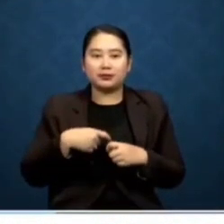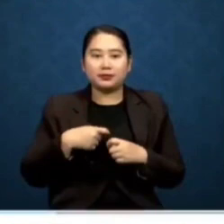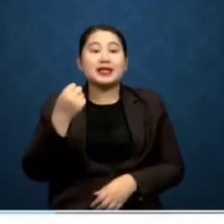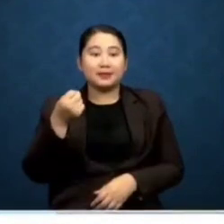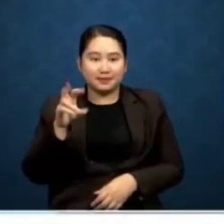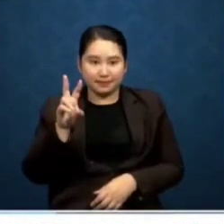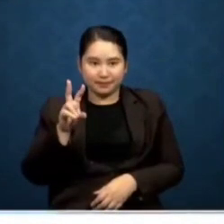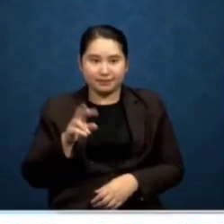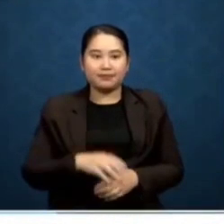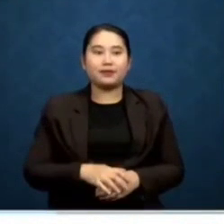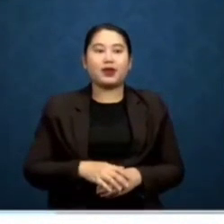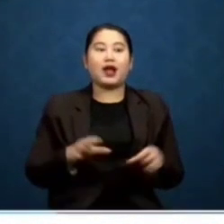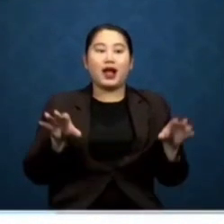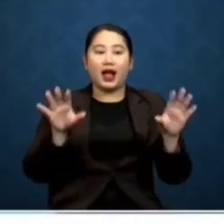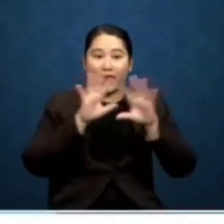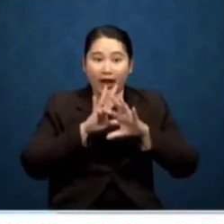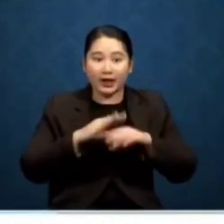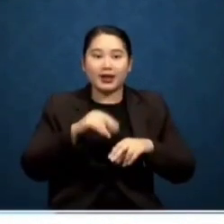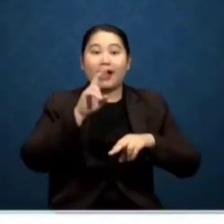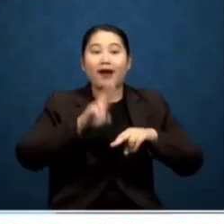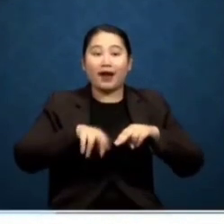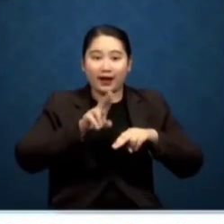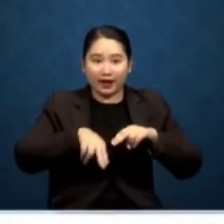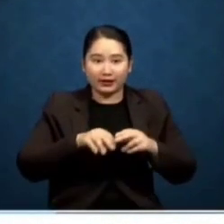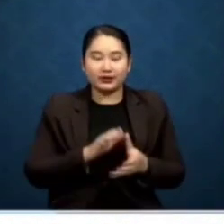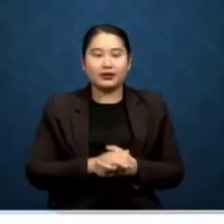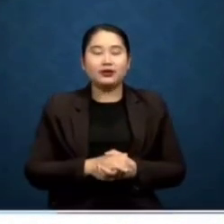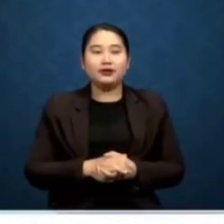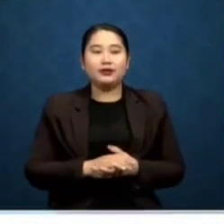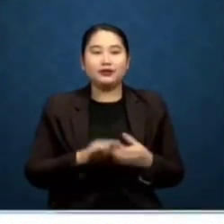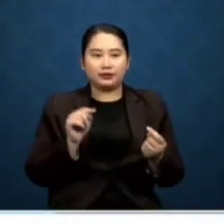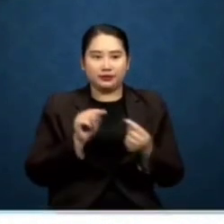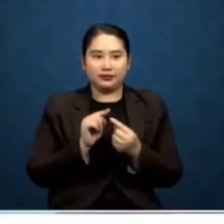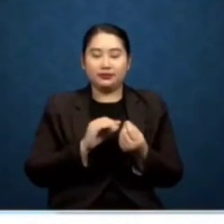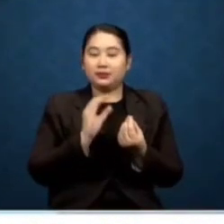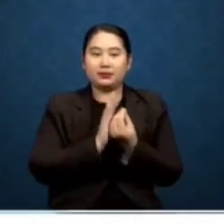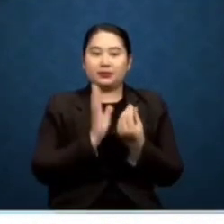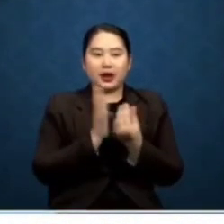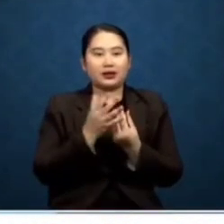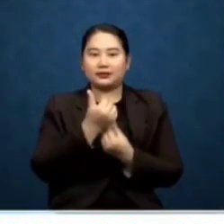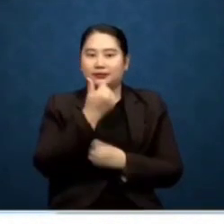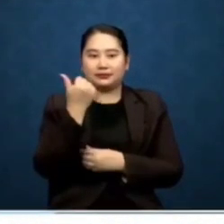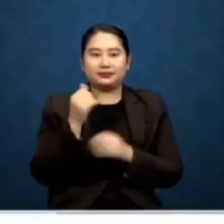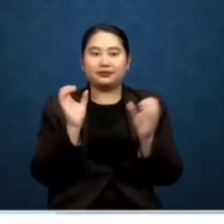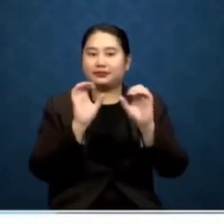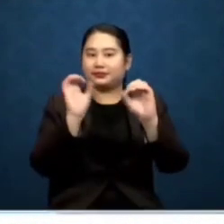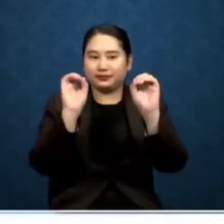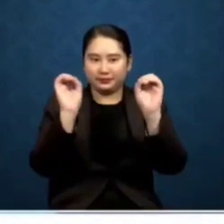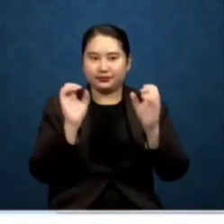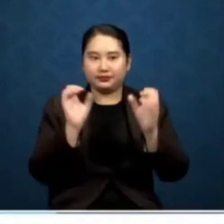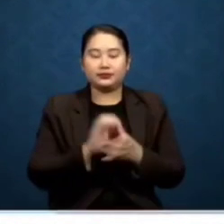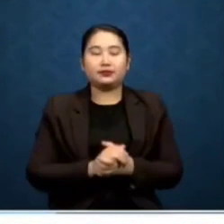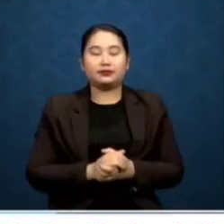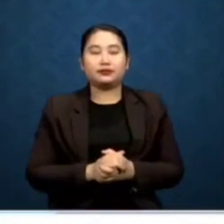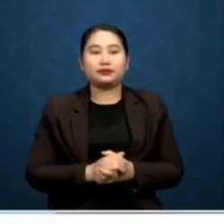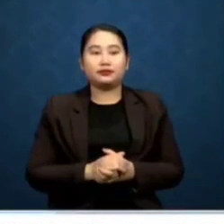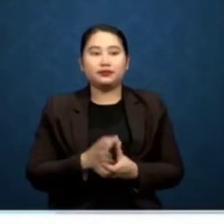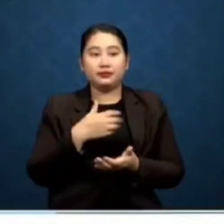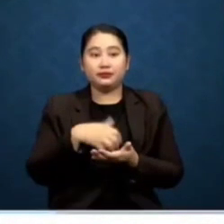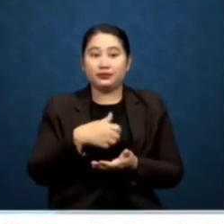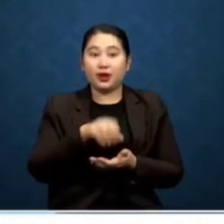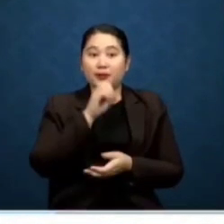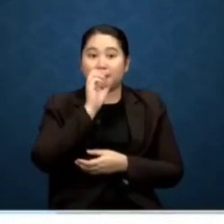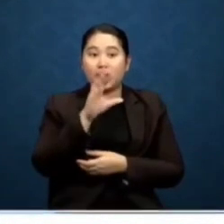สัตว์ได้จึงเหมาะกับกลุ่มคนที่ไม่รับประทานเนื้อสัตว์กลุ่มคนรักสุขภาพซึ่งถือเป็นอาหารซุปเปอร์ฟู้ดสุดยอดของแหล่งโปรตีนทด